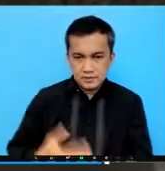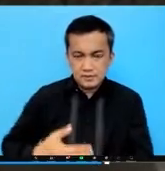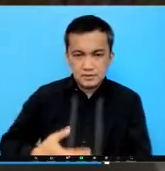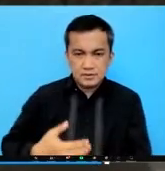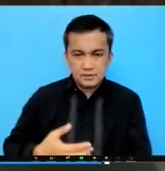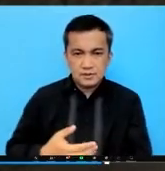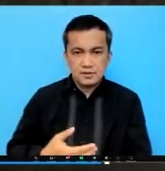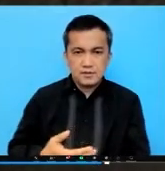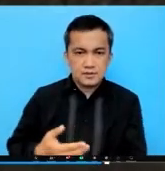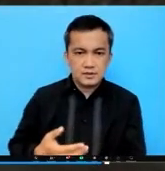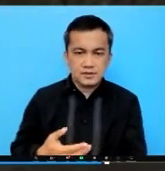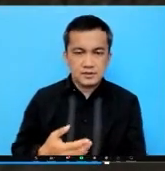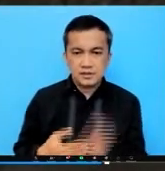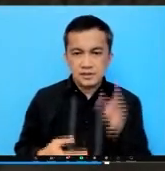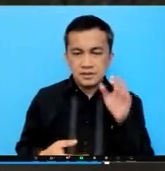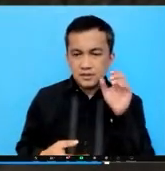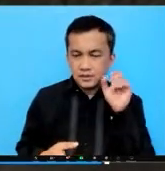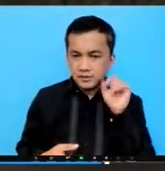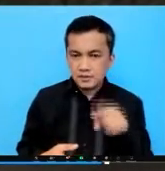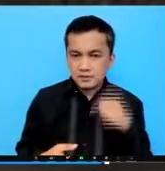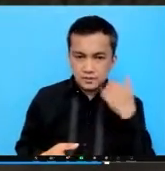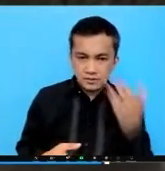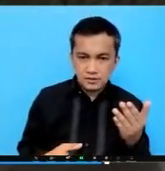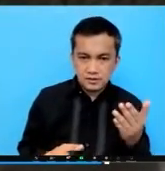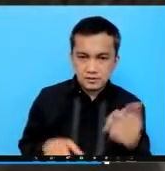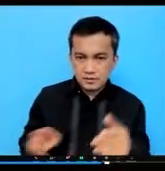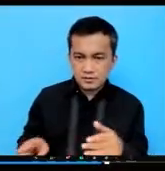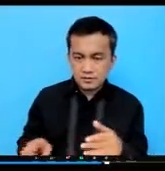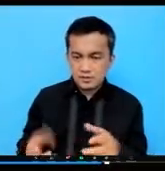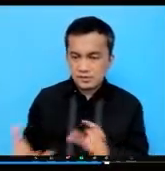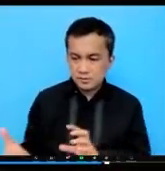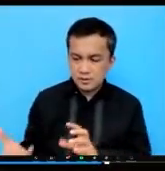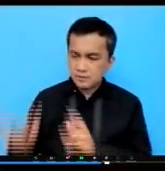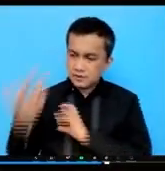batang kapatid nung namatay. Pero yung bata po is nakatalikod.